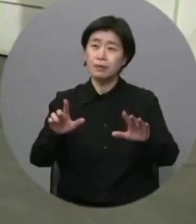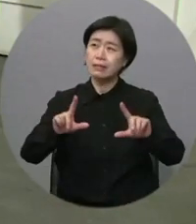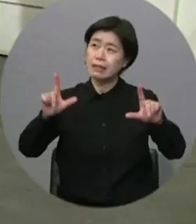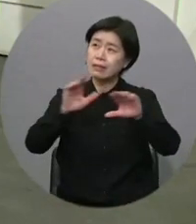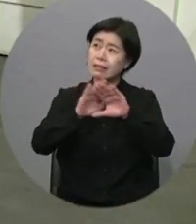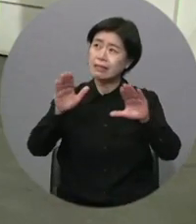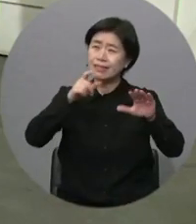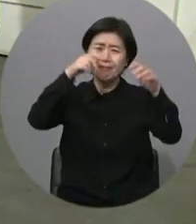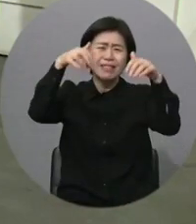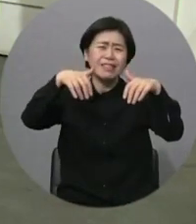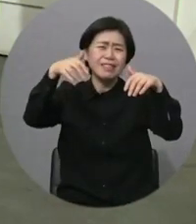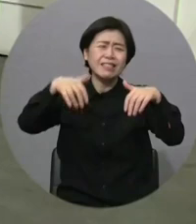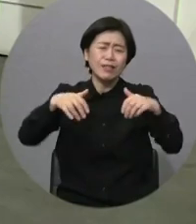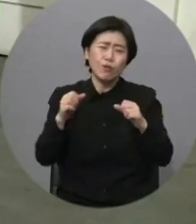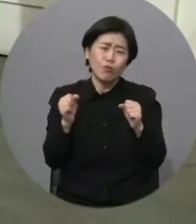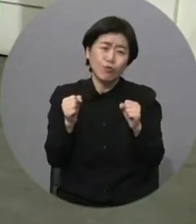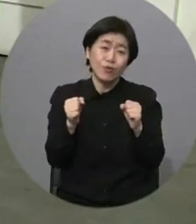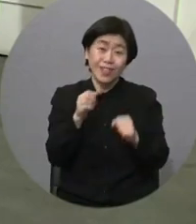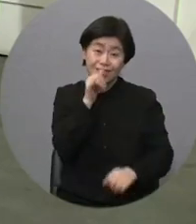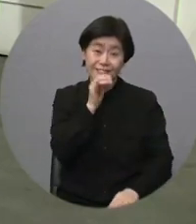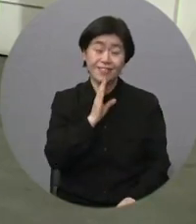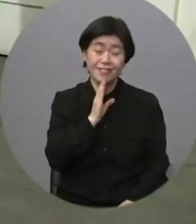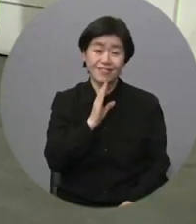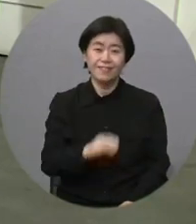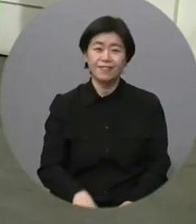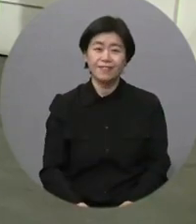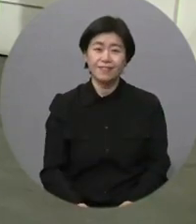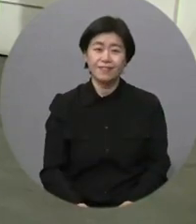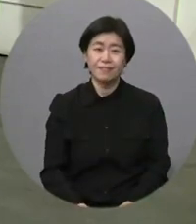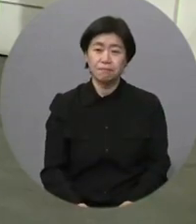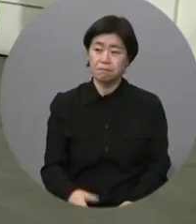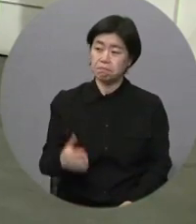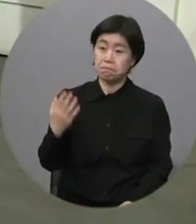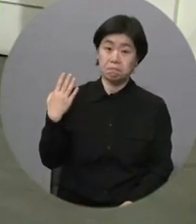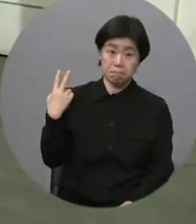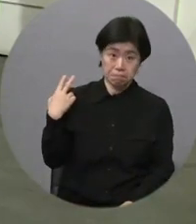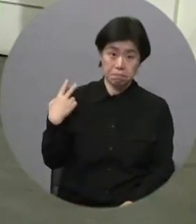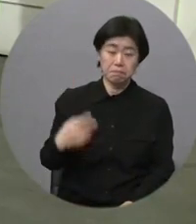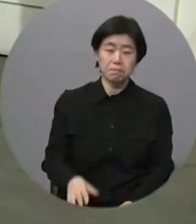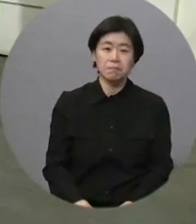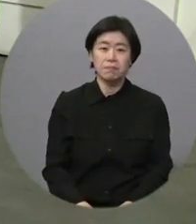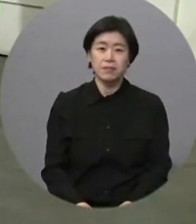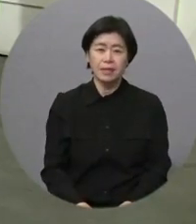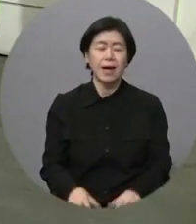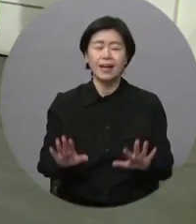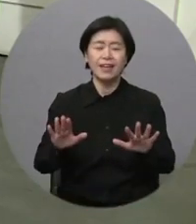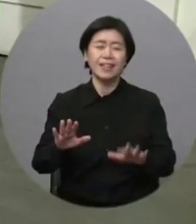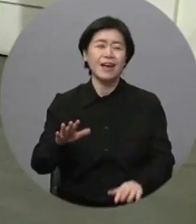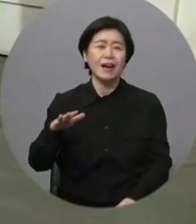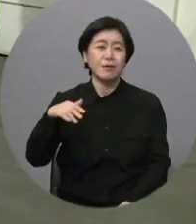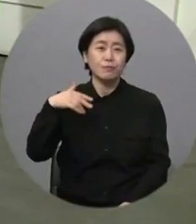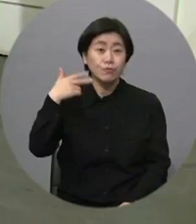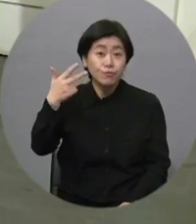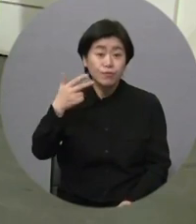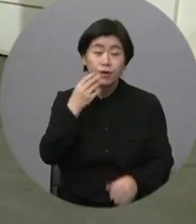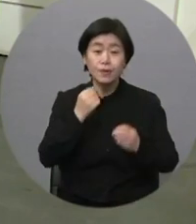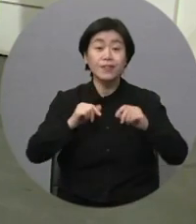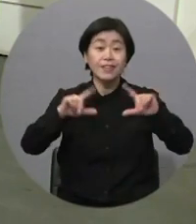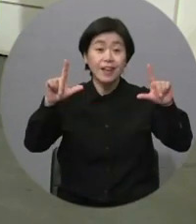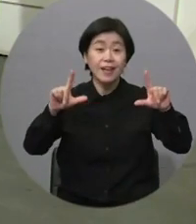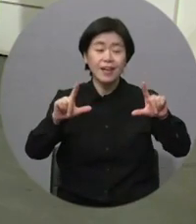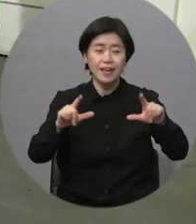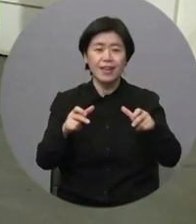오고 춥습니다. 그런데 네. 어, 토요일 날 이제 장애인 날을 맞이해서 우리